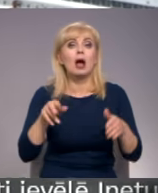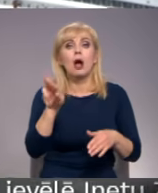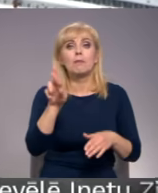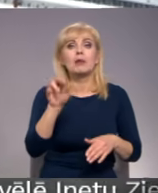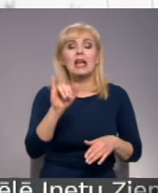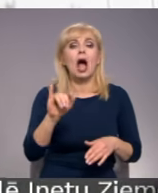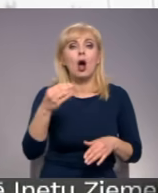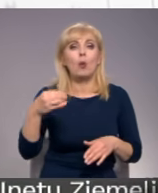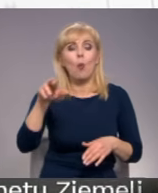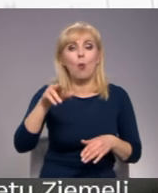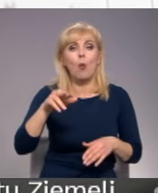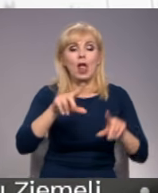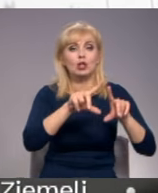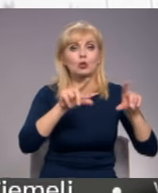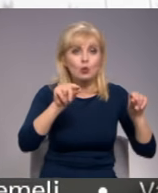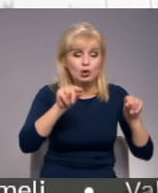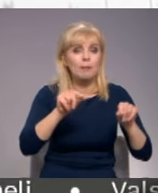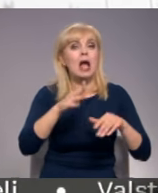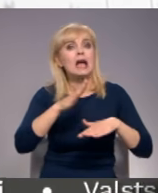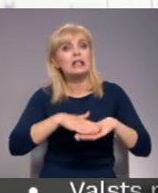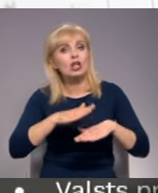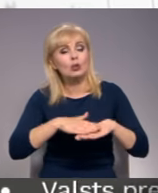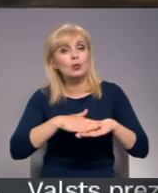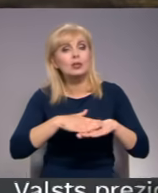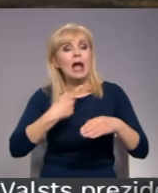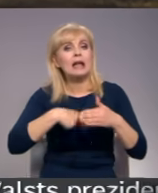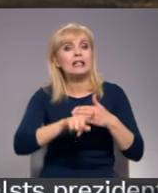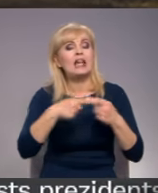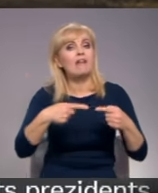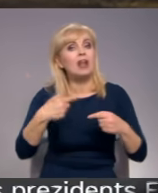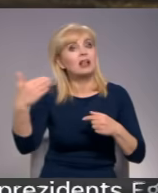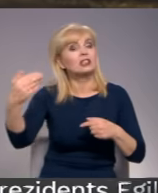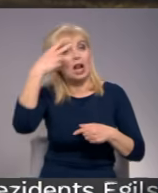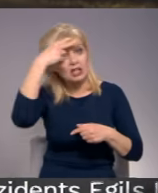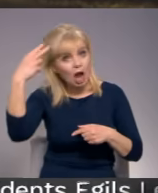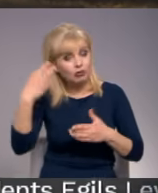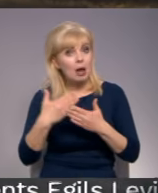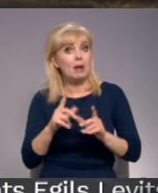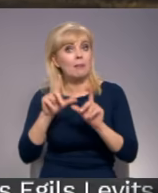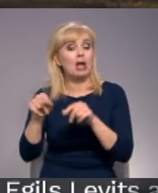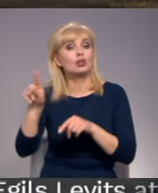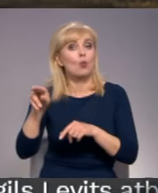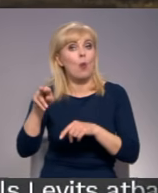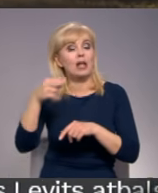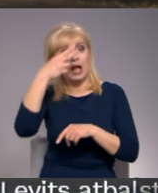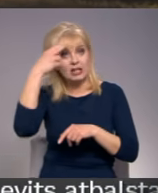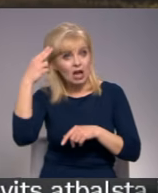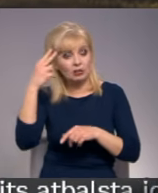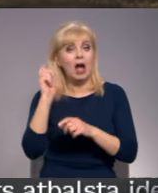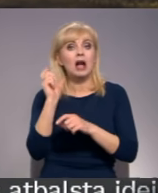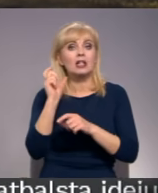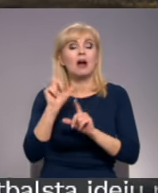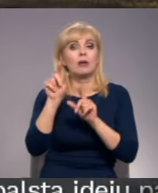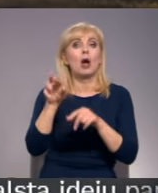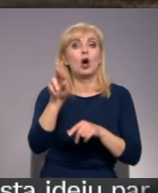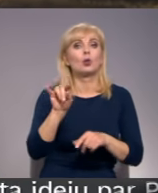novada uzņēmumus, kuru noieta tirgi vai izejvielas ir Lietuvā. Tagad, lai piemēram nokļūtu Skodā, kravām ceļš jāmēro uz